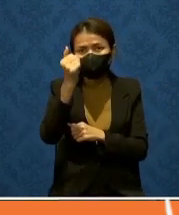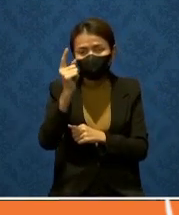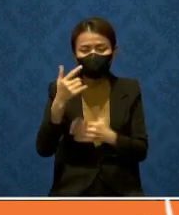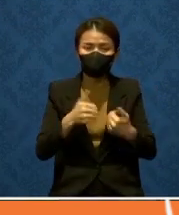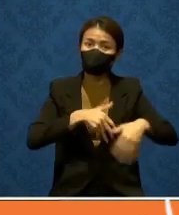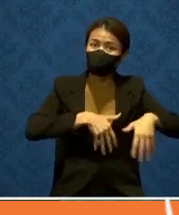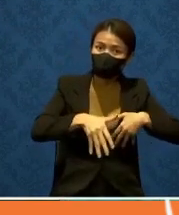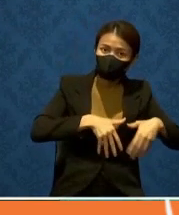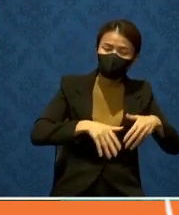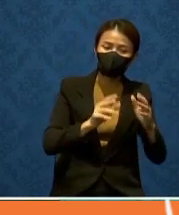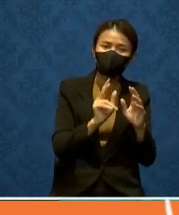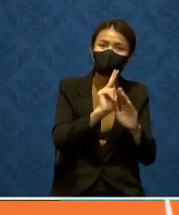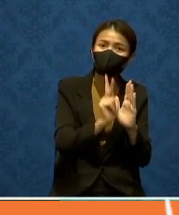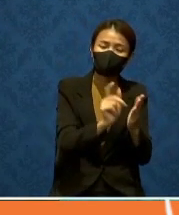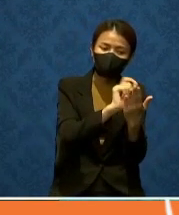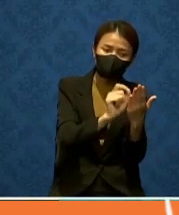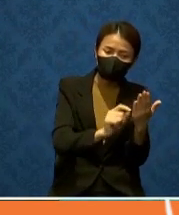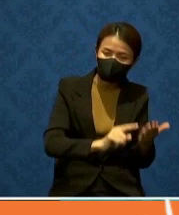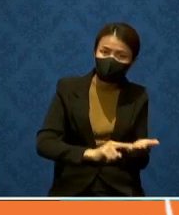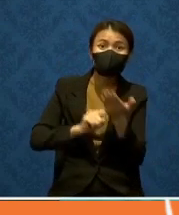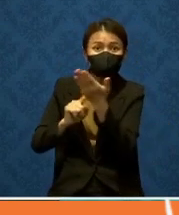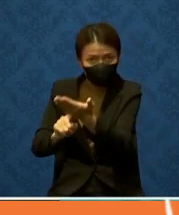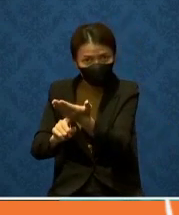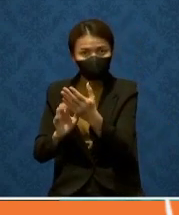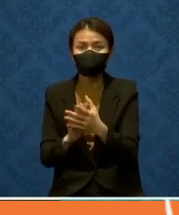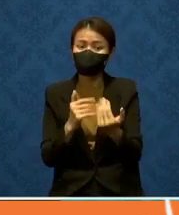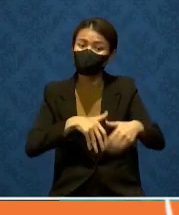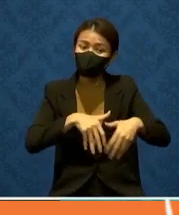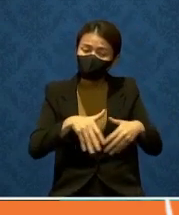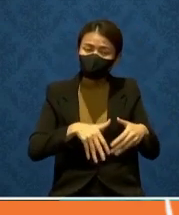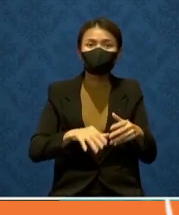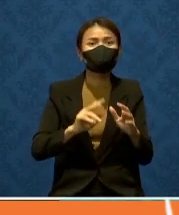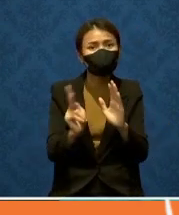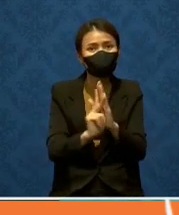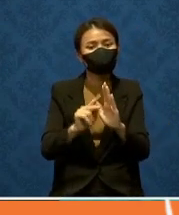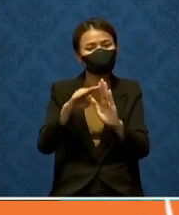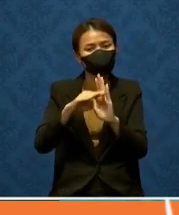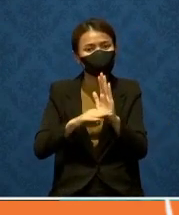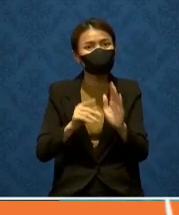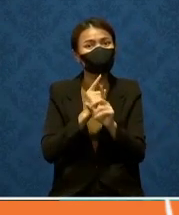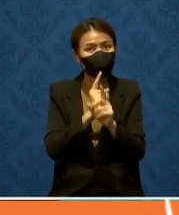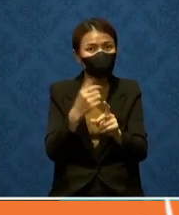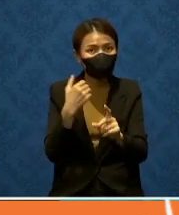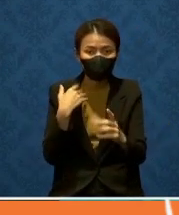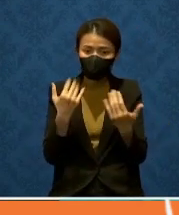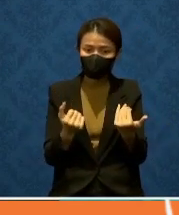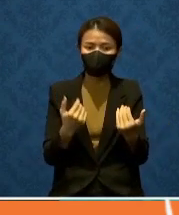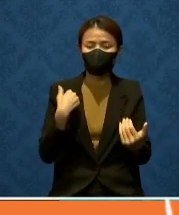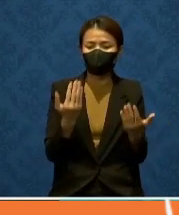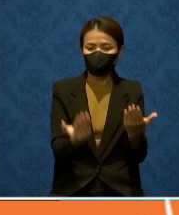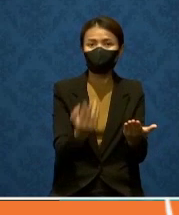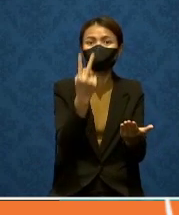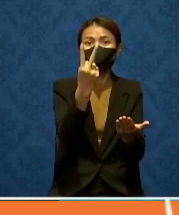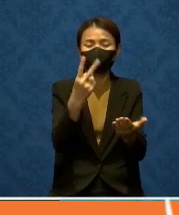นอกฎหมายประชาชนก็ดำเนินการตามกรอบกฎหมายและมีอยู่2ร่างนะครับที่ประชาชนเสนอเข้าม